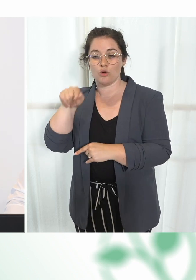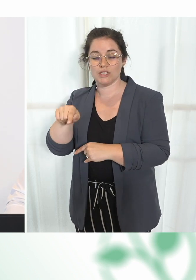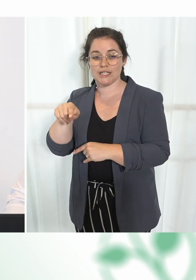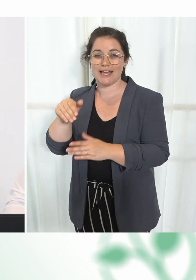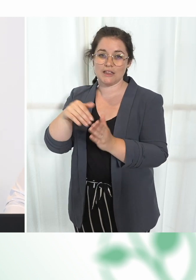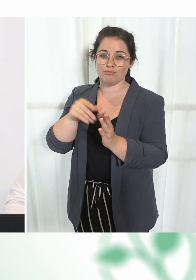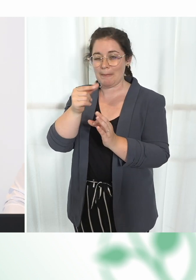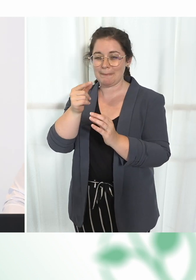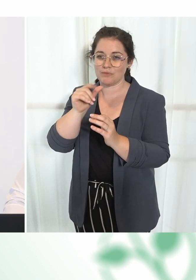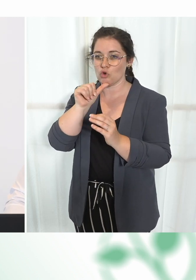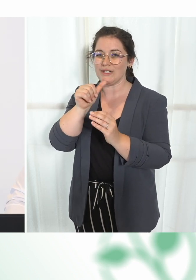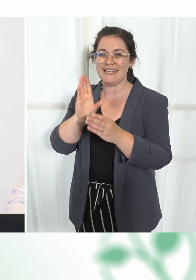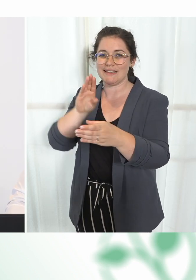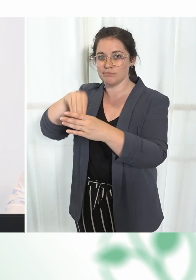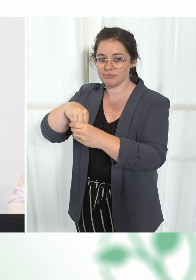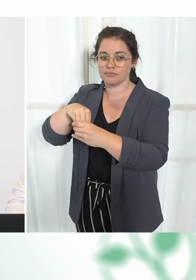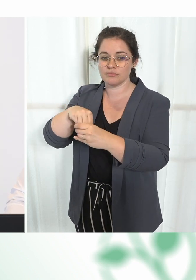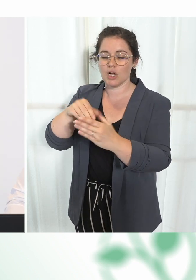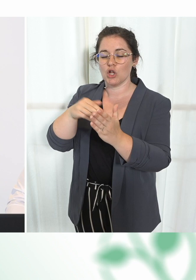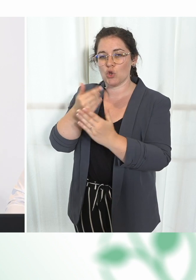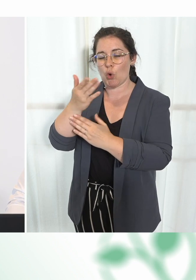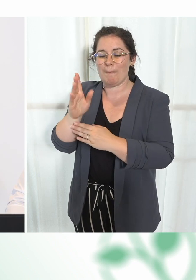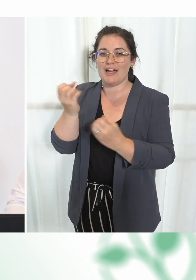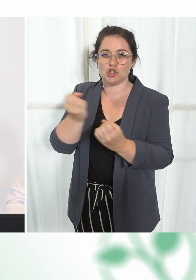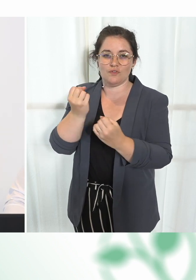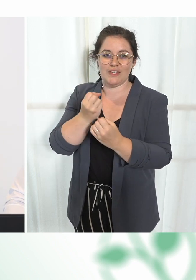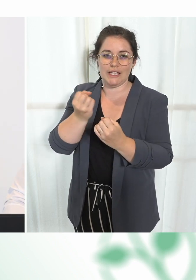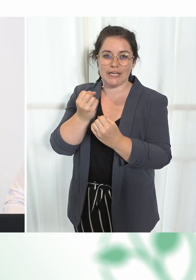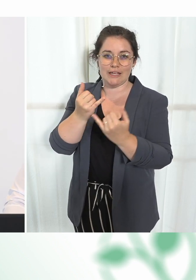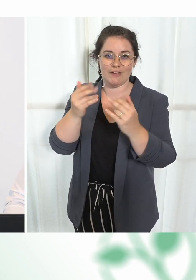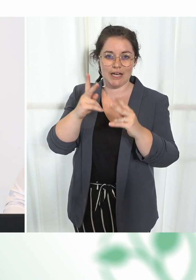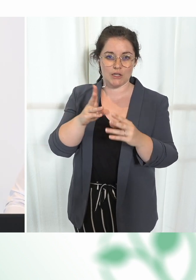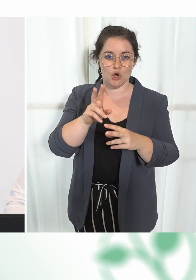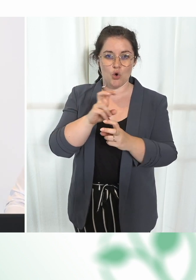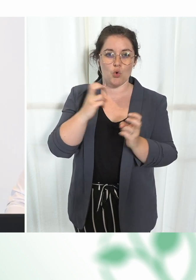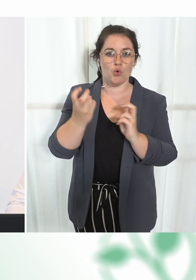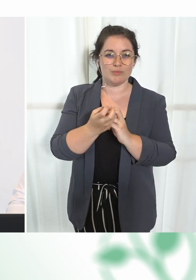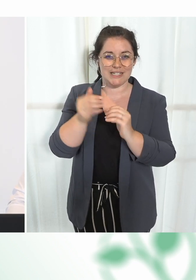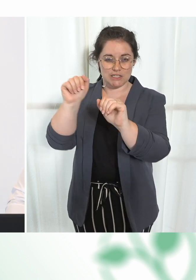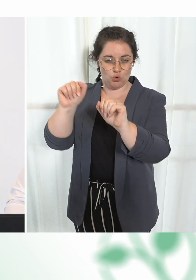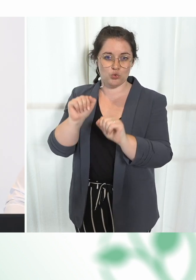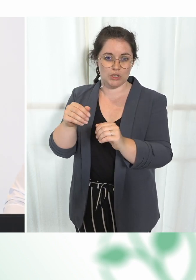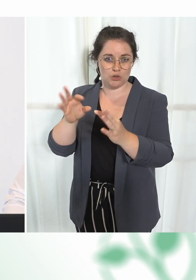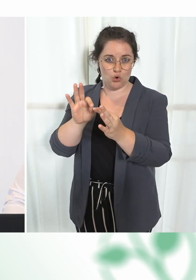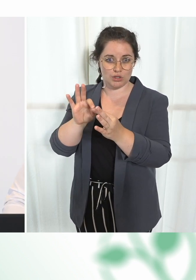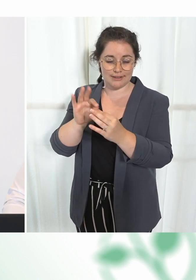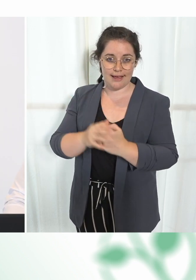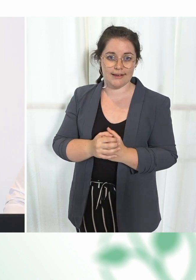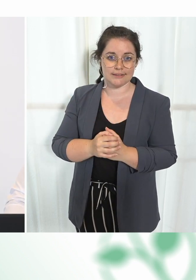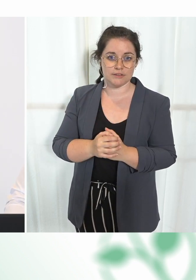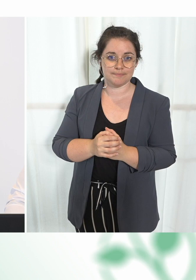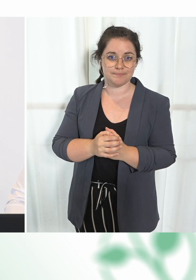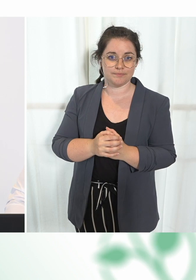Gehörlosigkeit noch ein bisschen außen vor. Also da ist es ein bisschen schwierig, dass man wirklich so in Kundenkontakt tritt. Bei